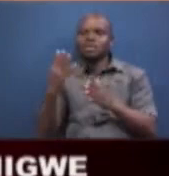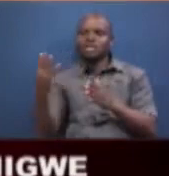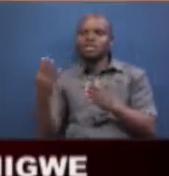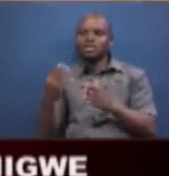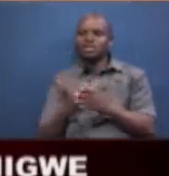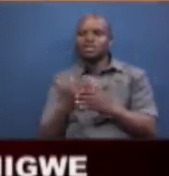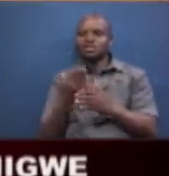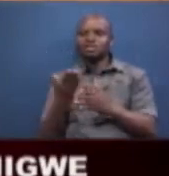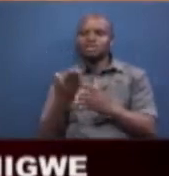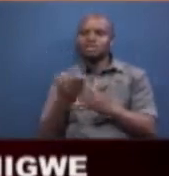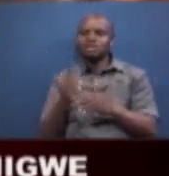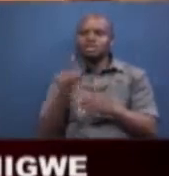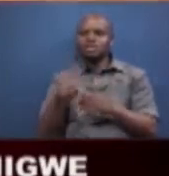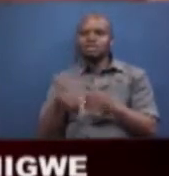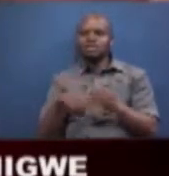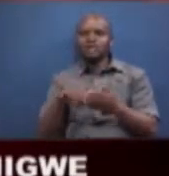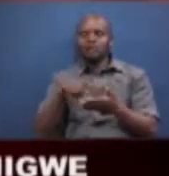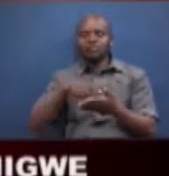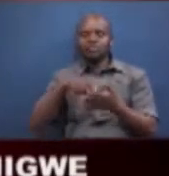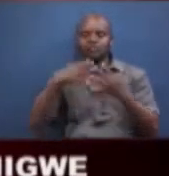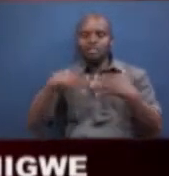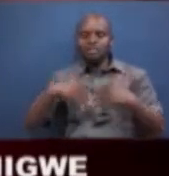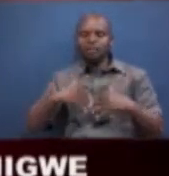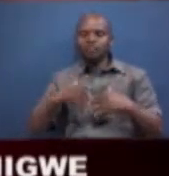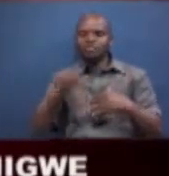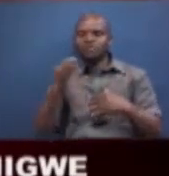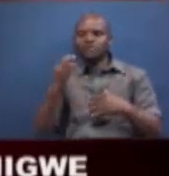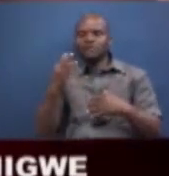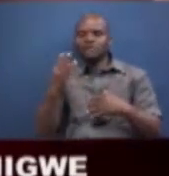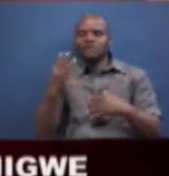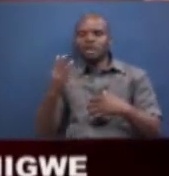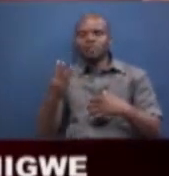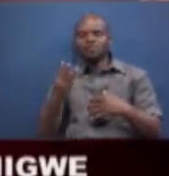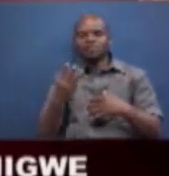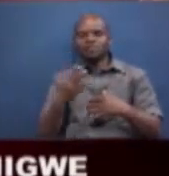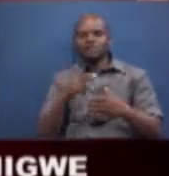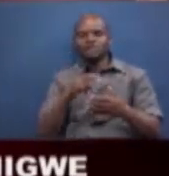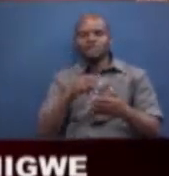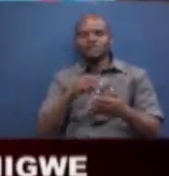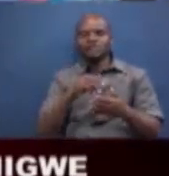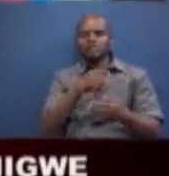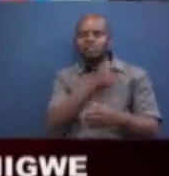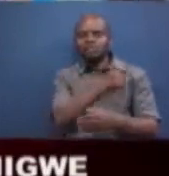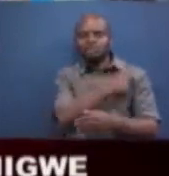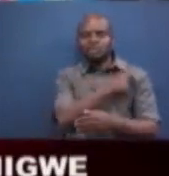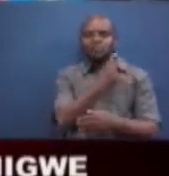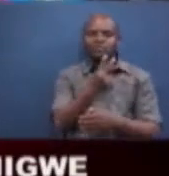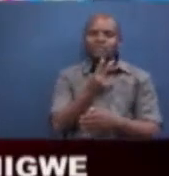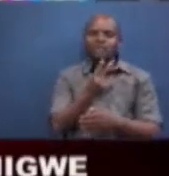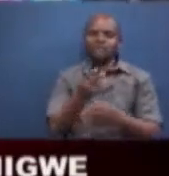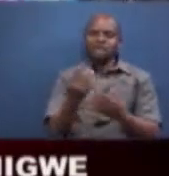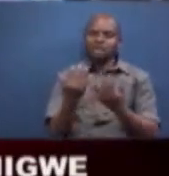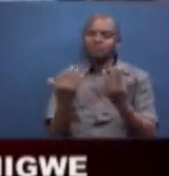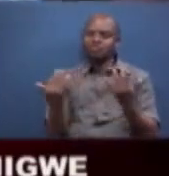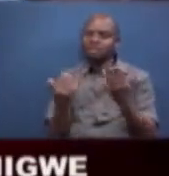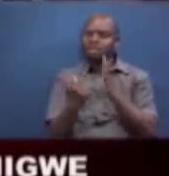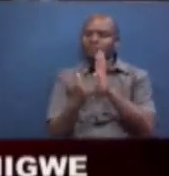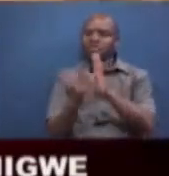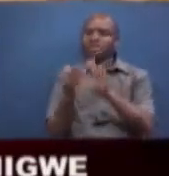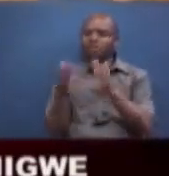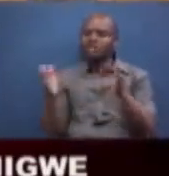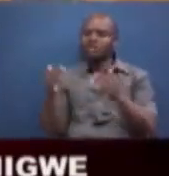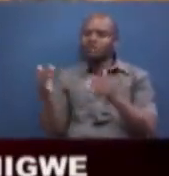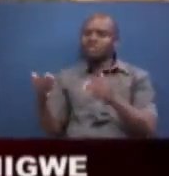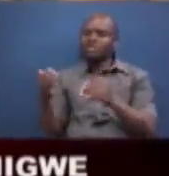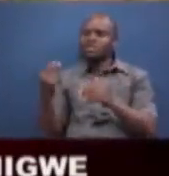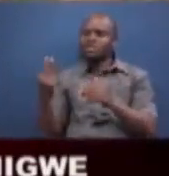44, huku wakiwa na vituo vya afya 3, zahanati 22 na hospitali 1. Na takwimu hizo zinaonyesha wazi